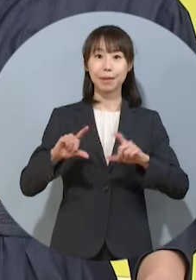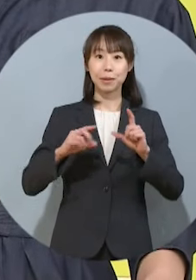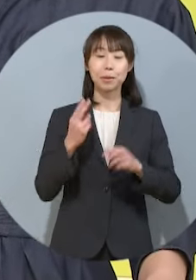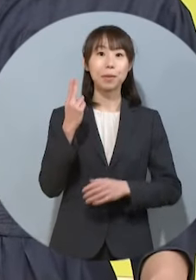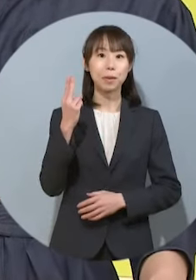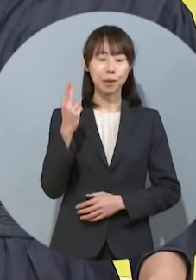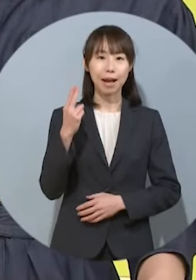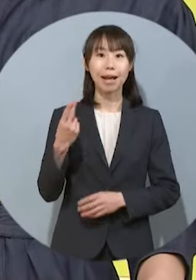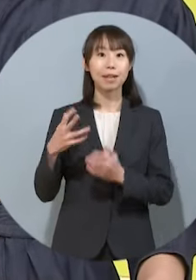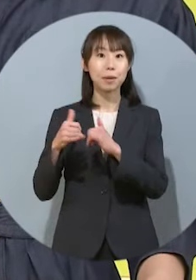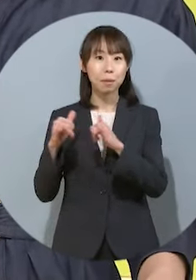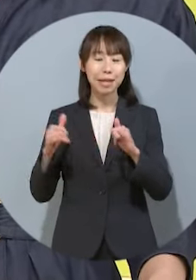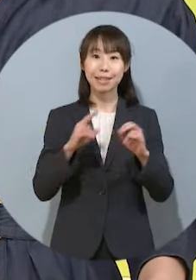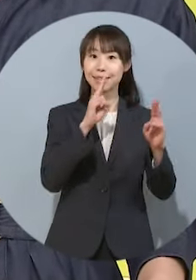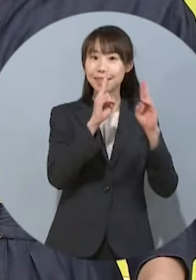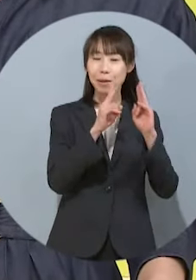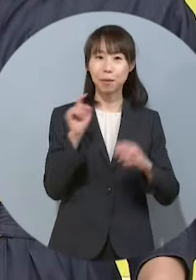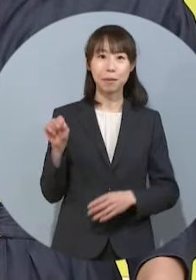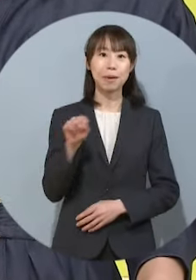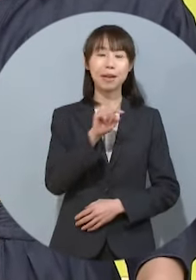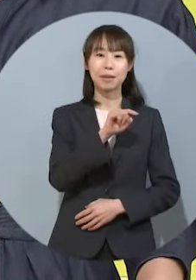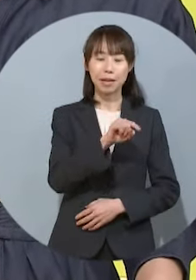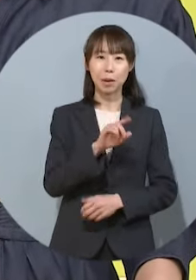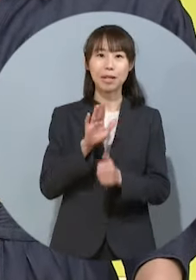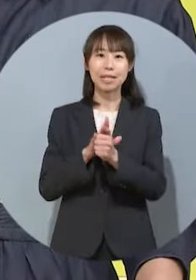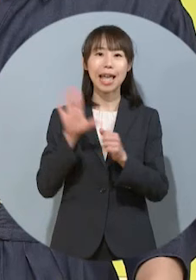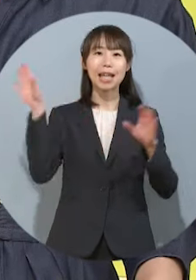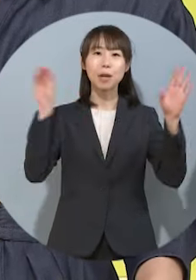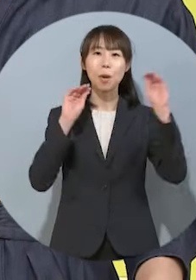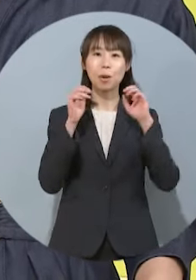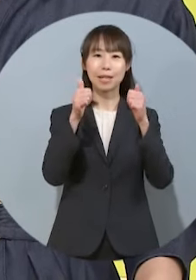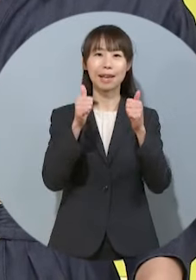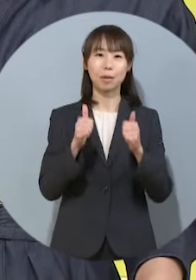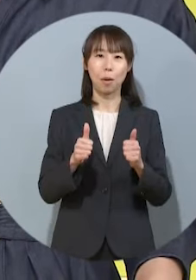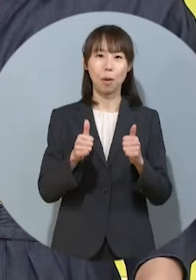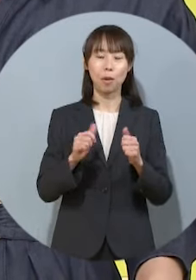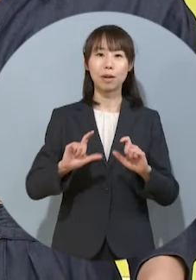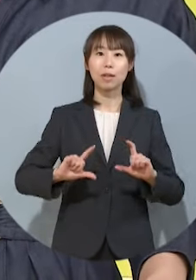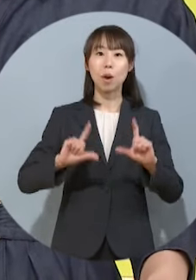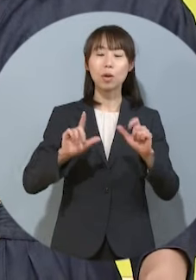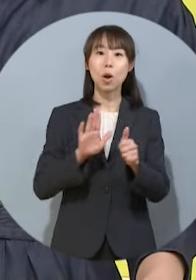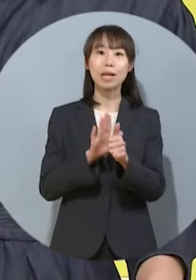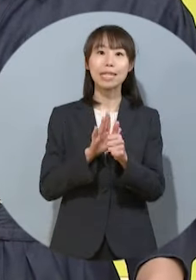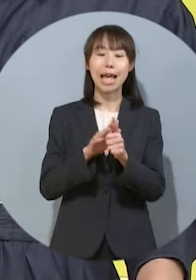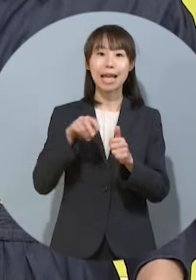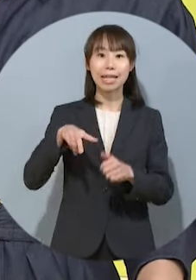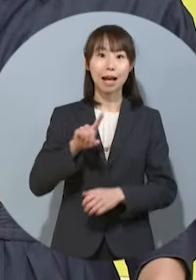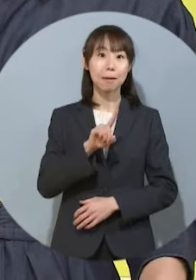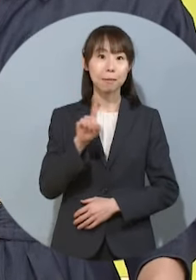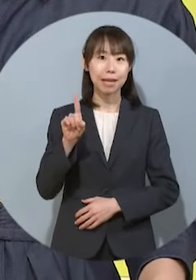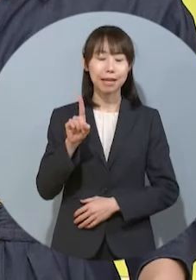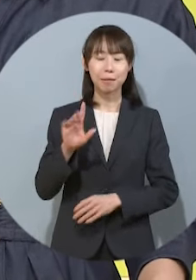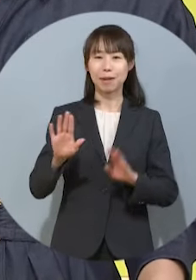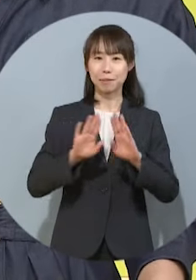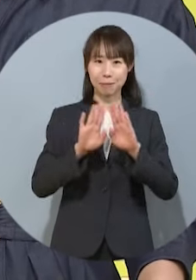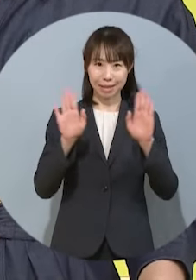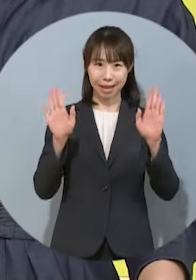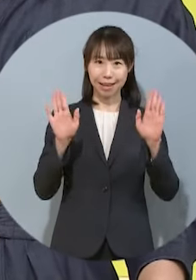東京都は都民・事業者向け支援情報サイト東京支援ナビを新たに開設し